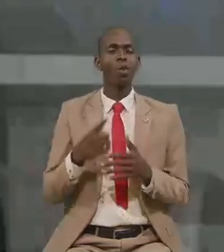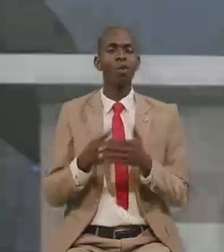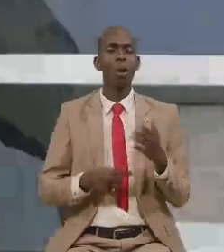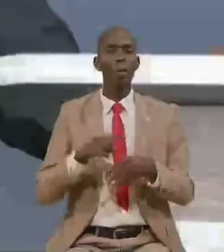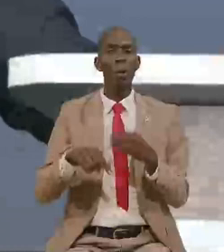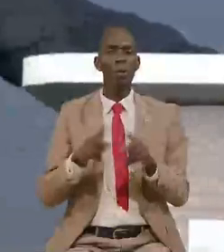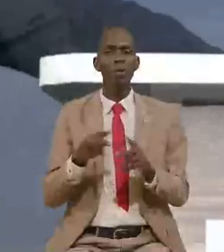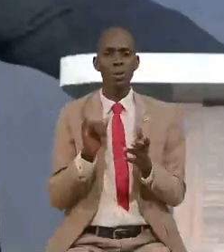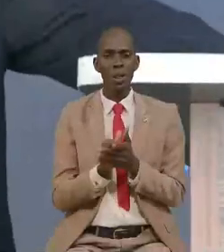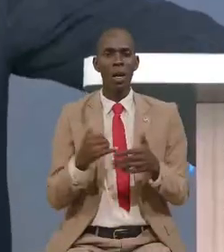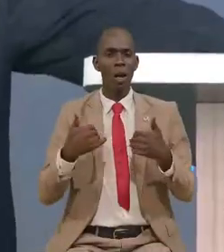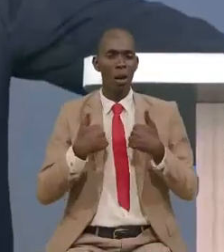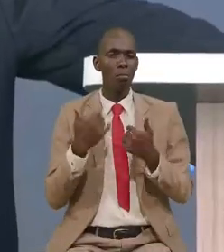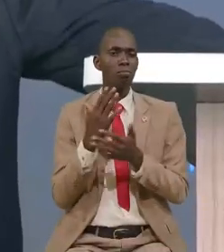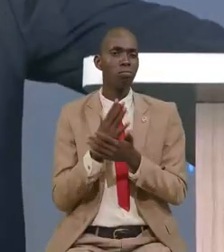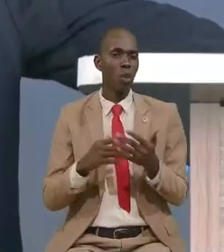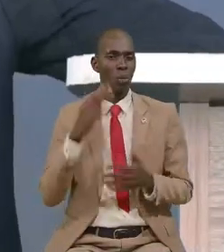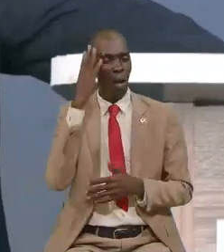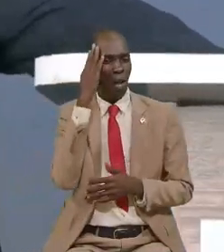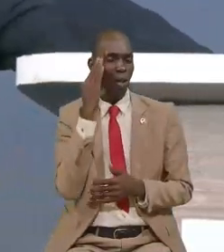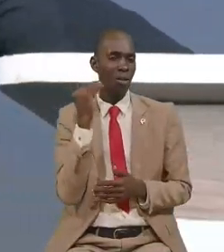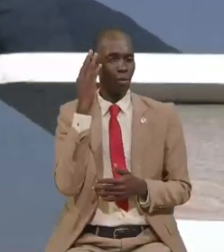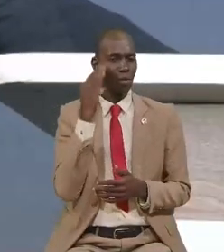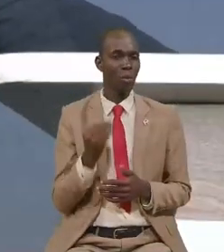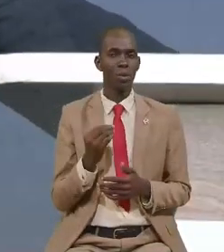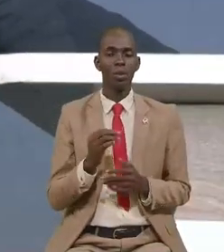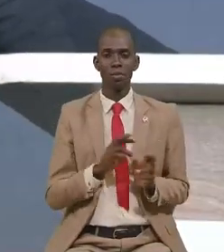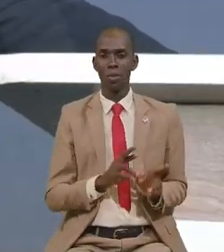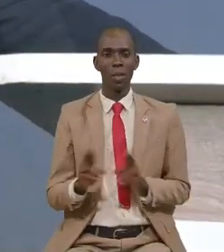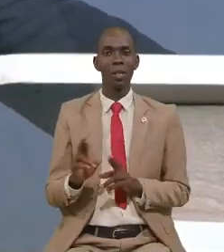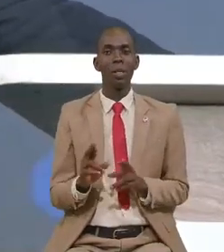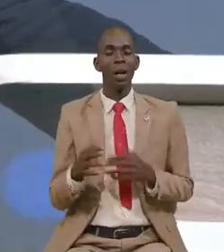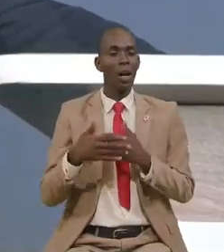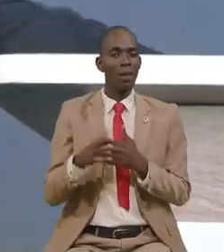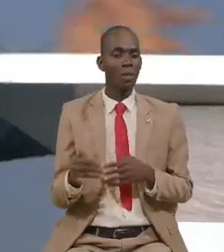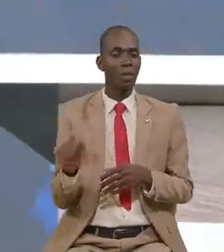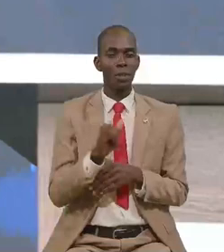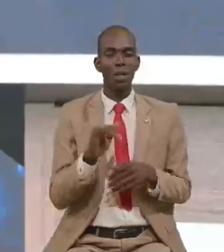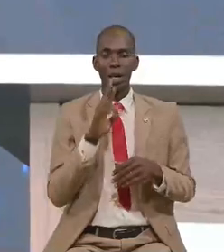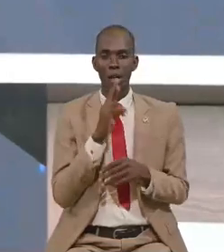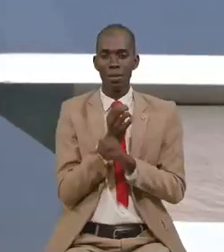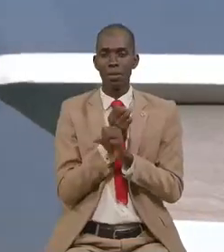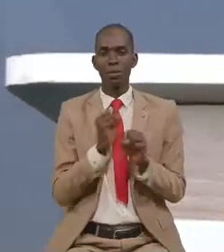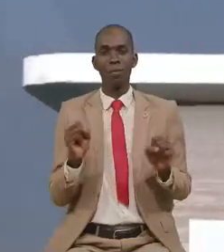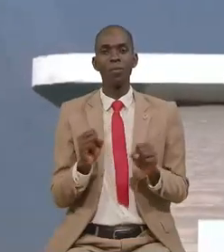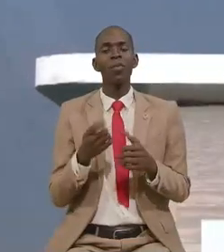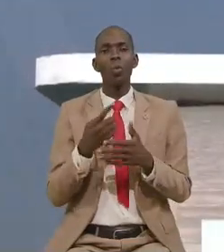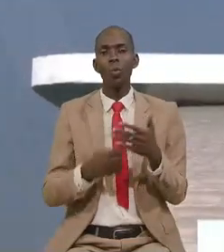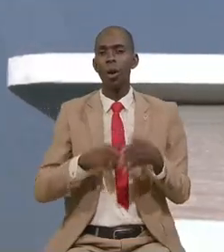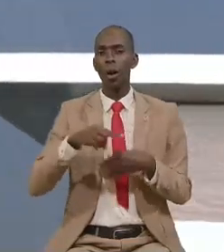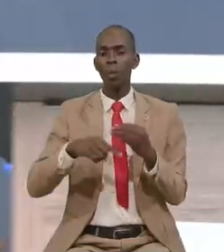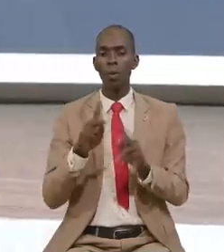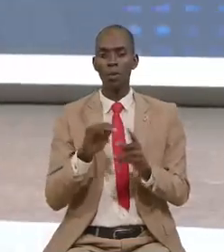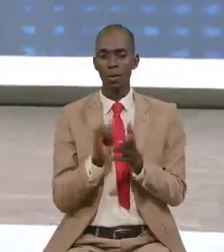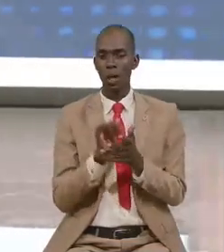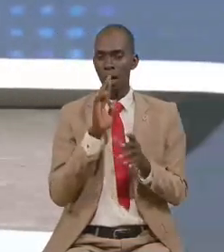ont déjà quand même des expériences, qui ont déjà eu des expériences après être nés de nouveau, et pour ceux qui sont ouvriers, et